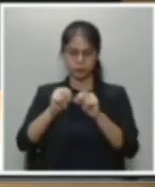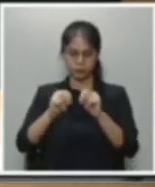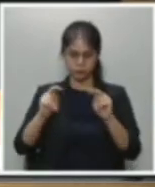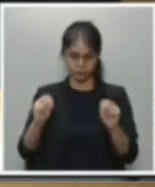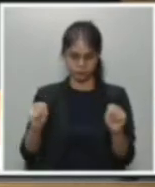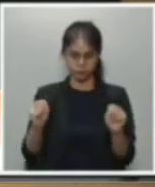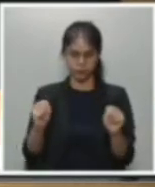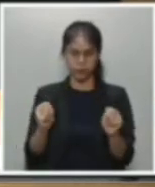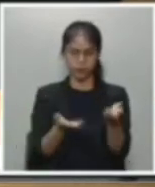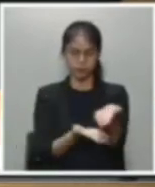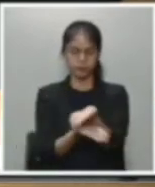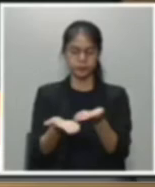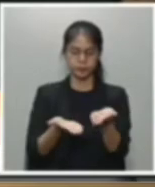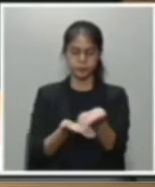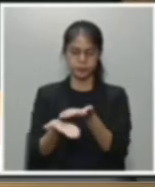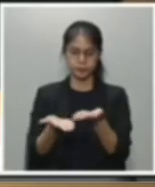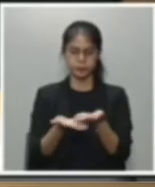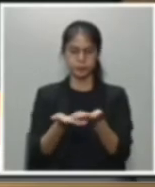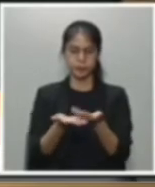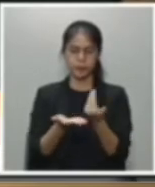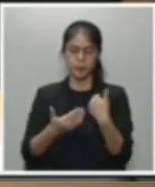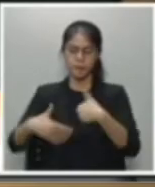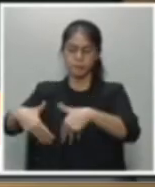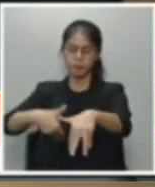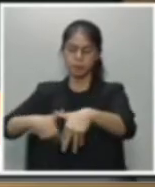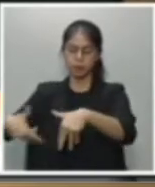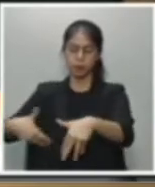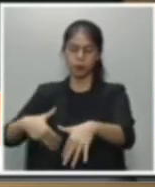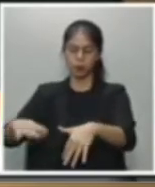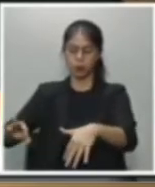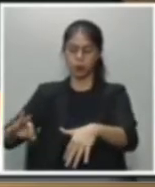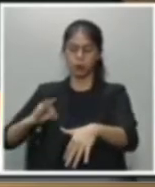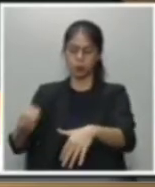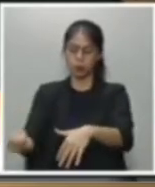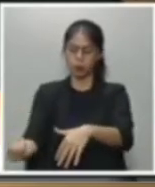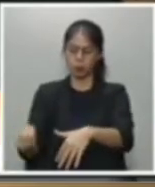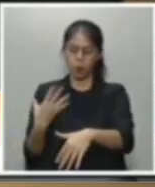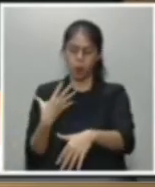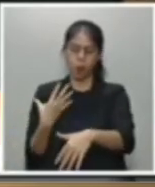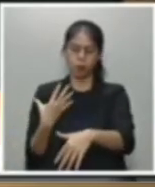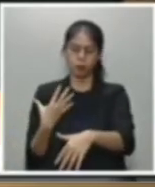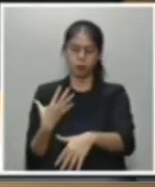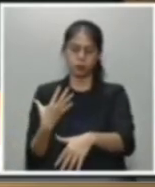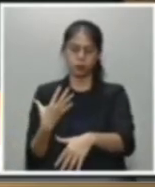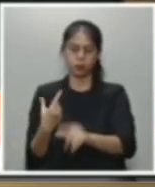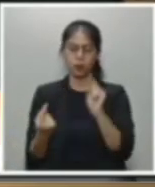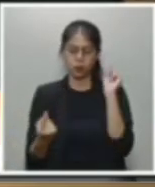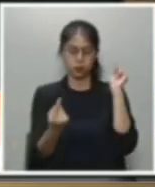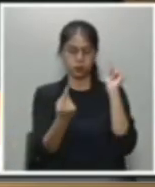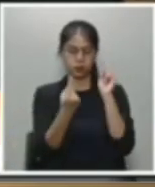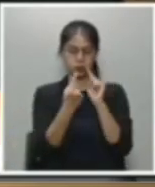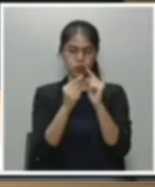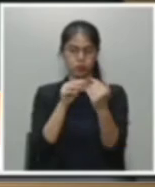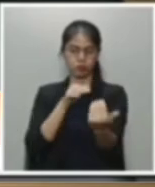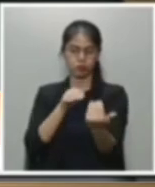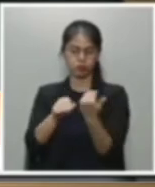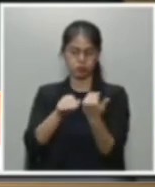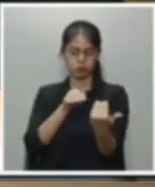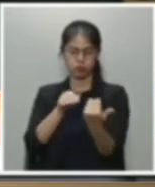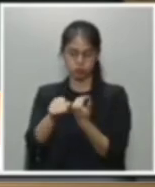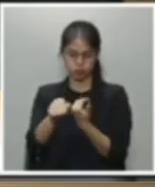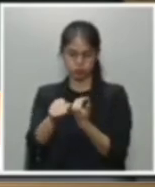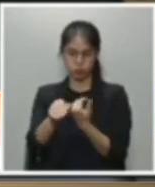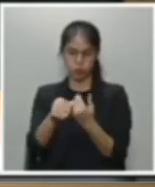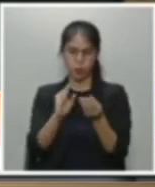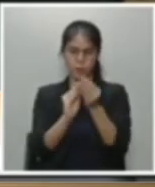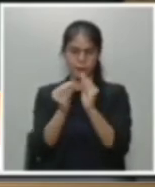านกับผมได้รับการร้องเรียนจากพี่น้องประชาชนในพื้นที่และผู้ที่สัญจรใช้รถใช้ถนนหม